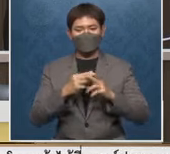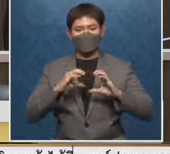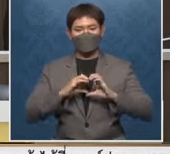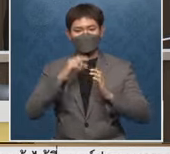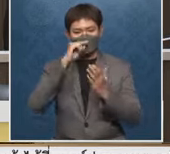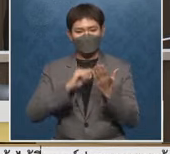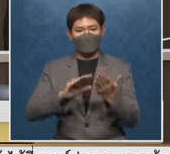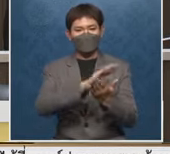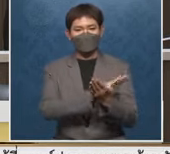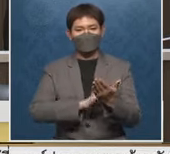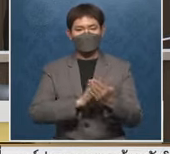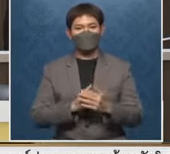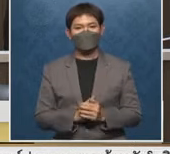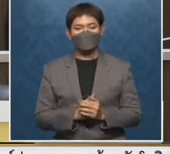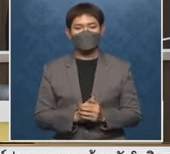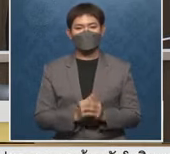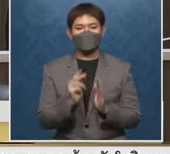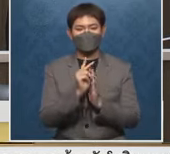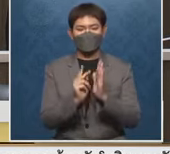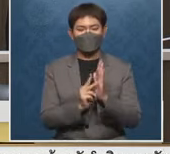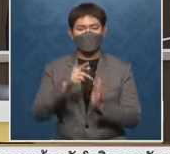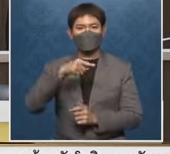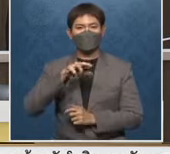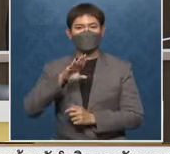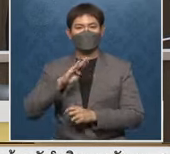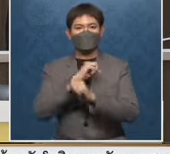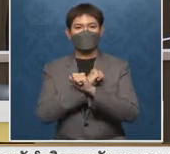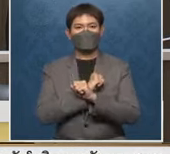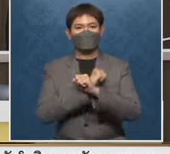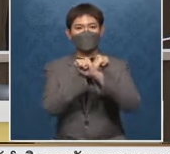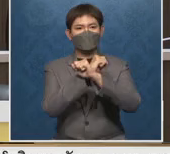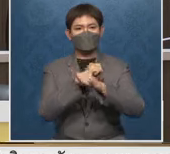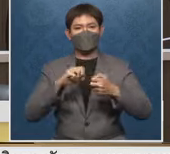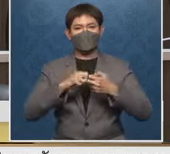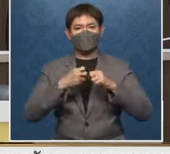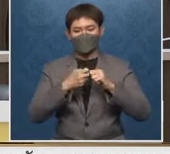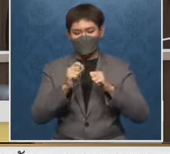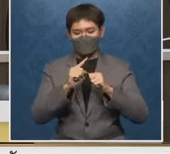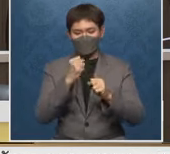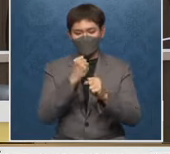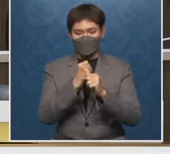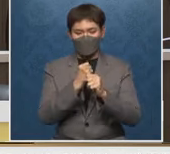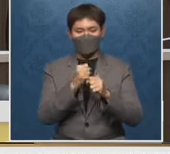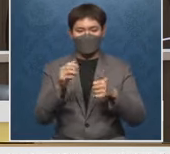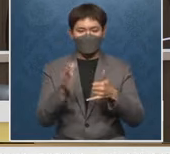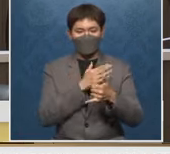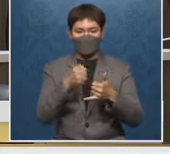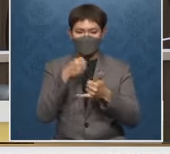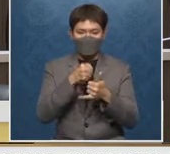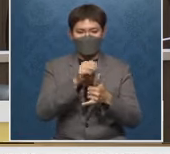ค่ะร่างพระราชบัญญัติป้องกันและปราบปรามการทรมานและการกระทำให้บุคคลสูญหาย